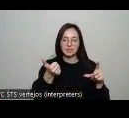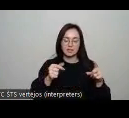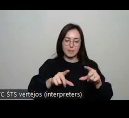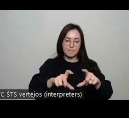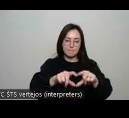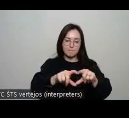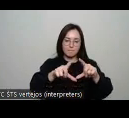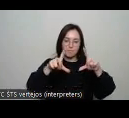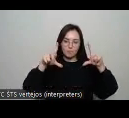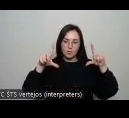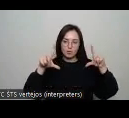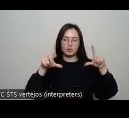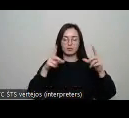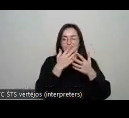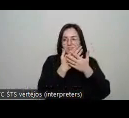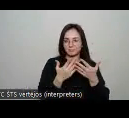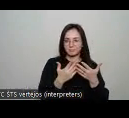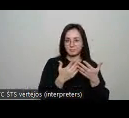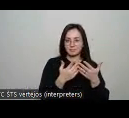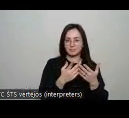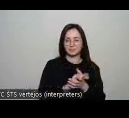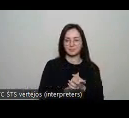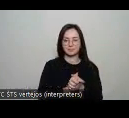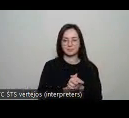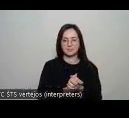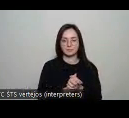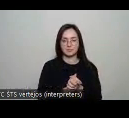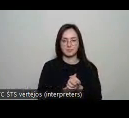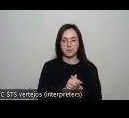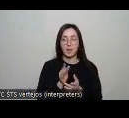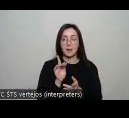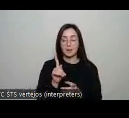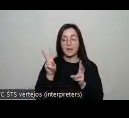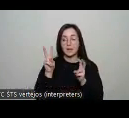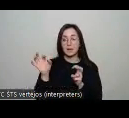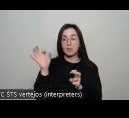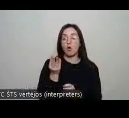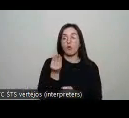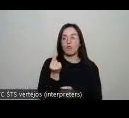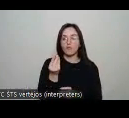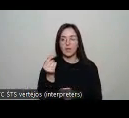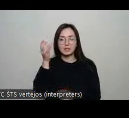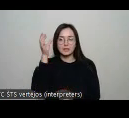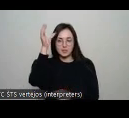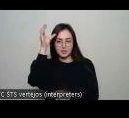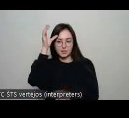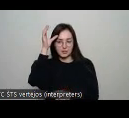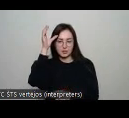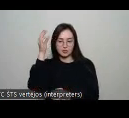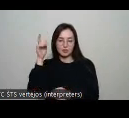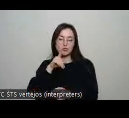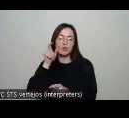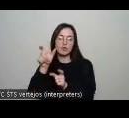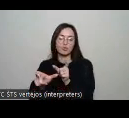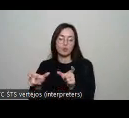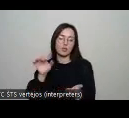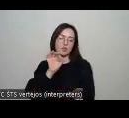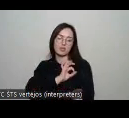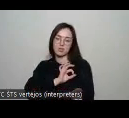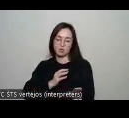bet vėlgi, finansinis raštingumas, taip, ir grynų pinigų nenaudojimas jauniems žmonėms dabar